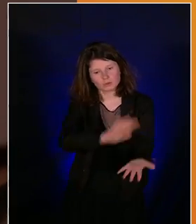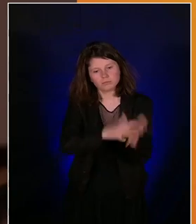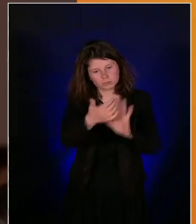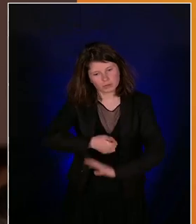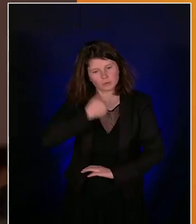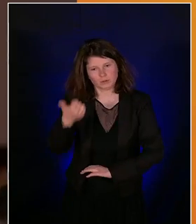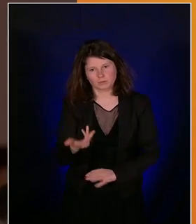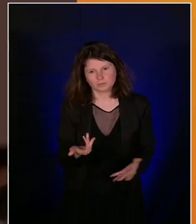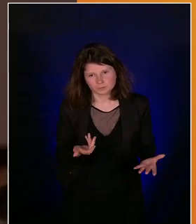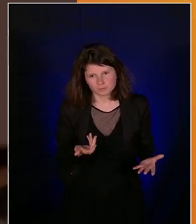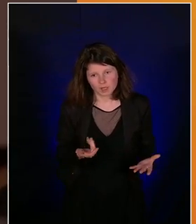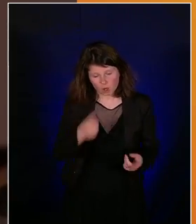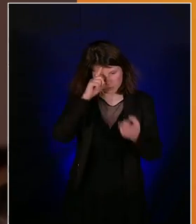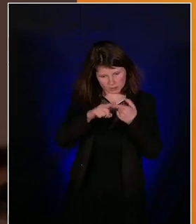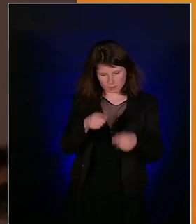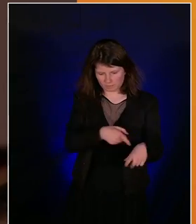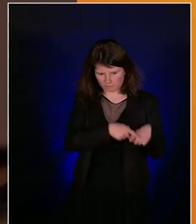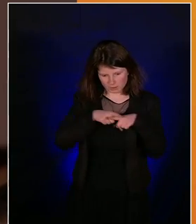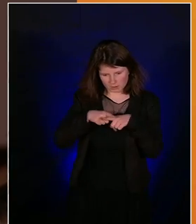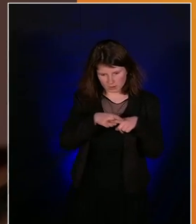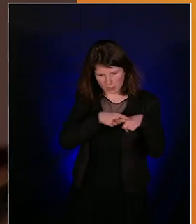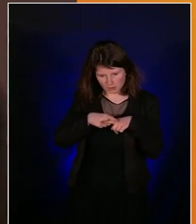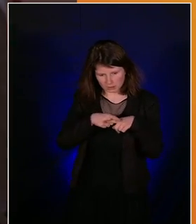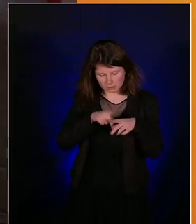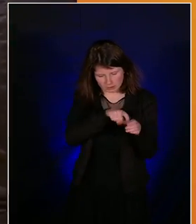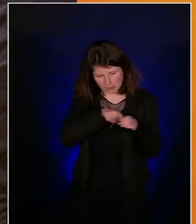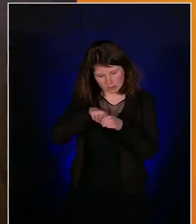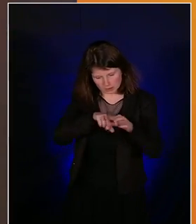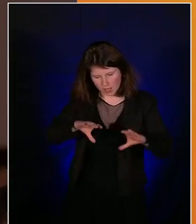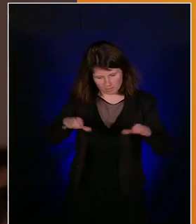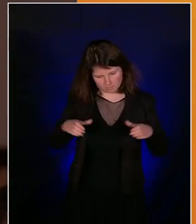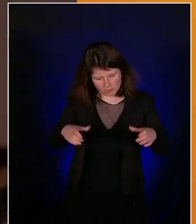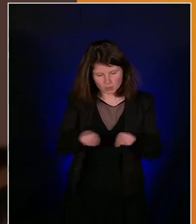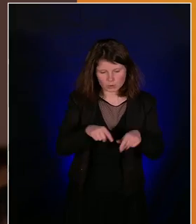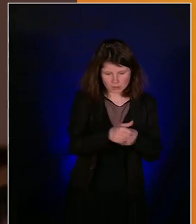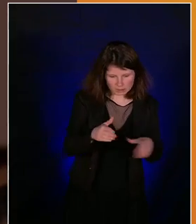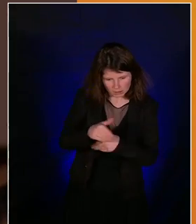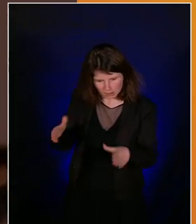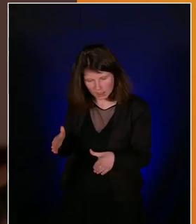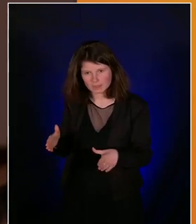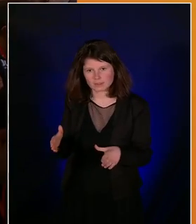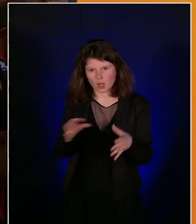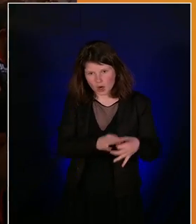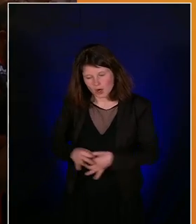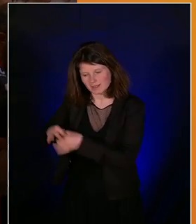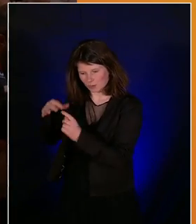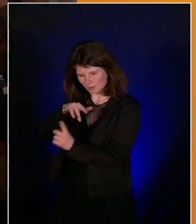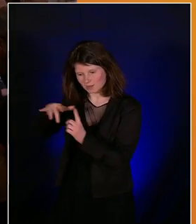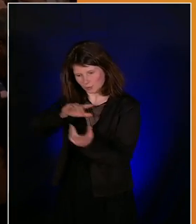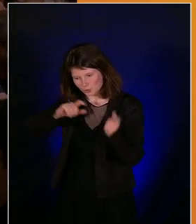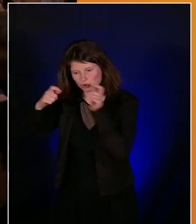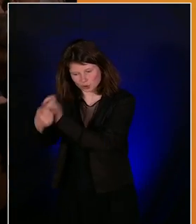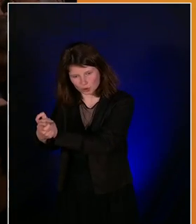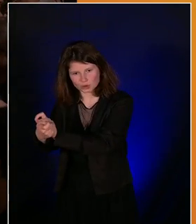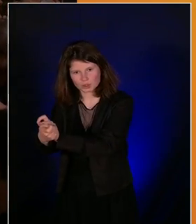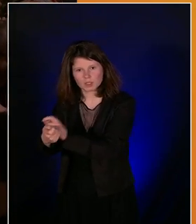masse et qui articule la question des revendications locales qu'on mène tous les jours dans nos boîtes à avec la changement de société et ça comment on pourrait être